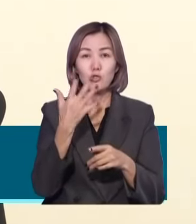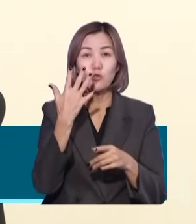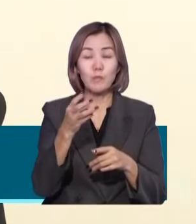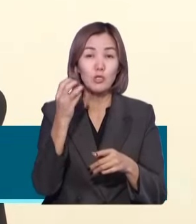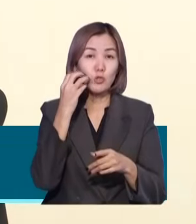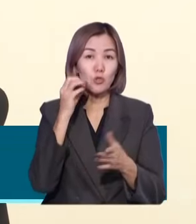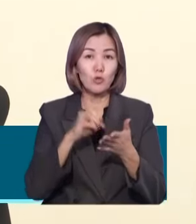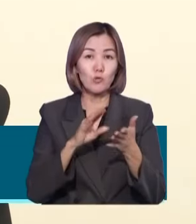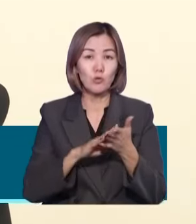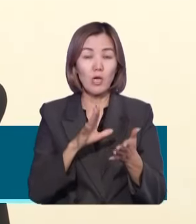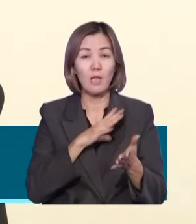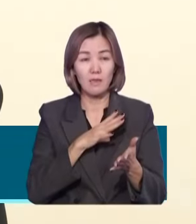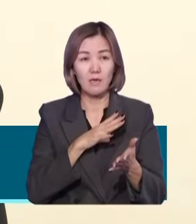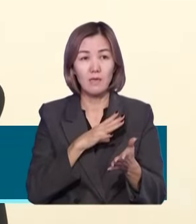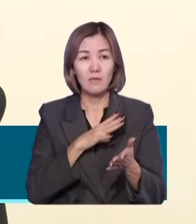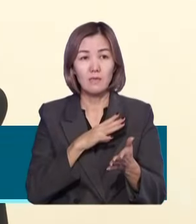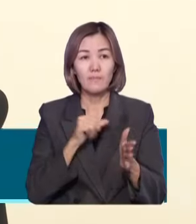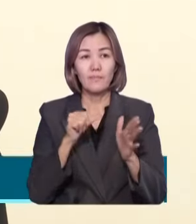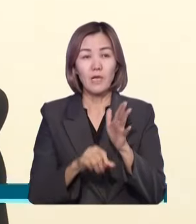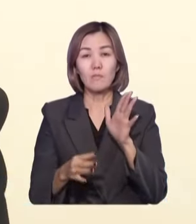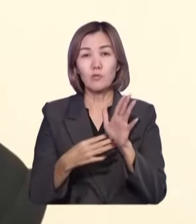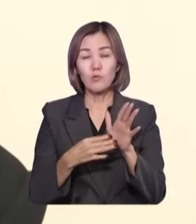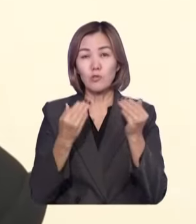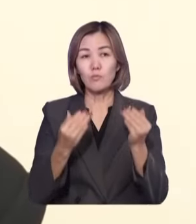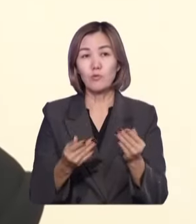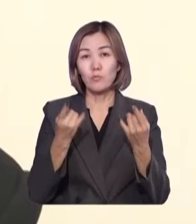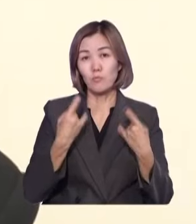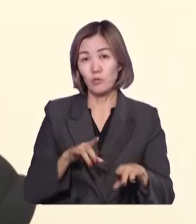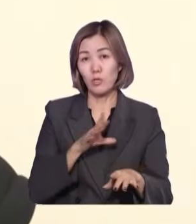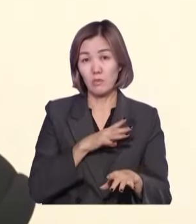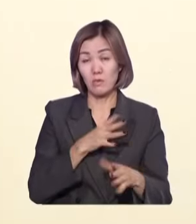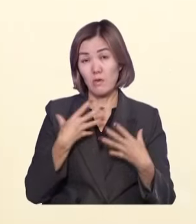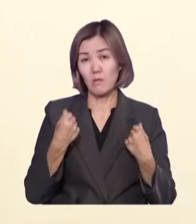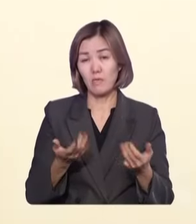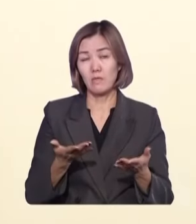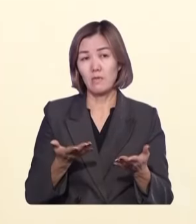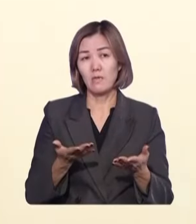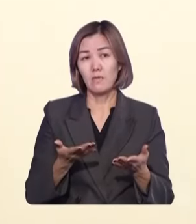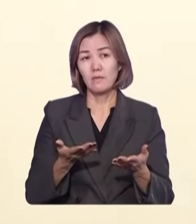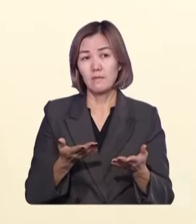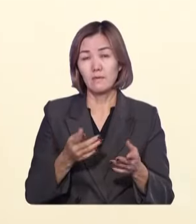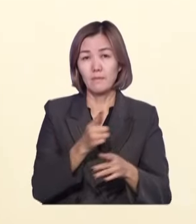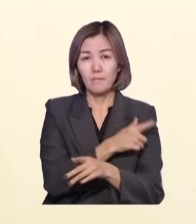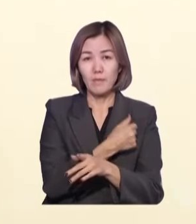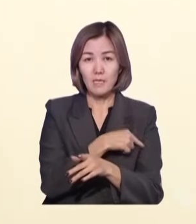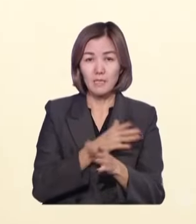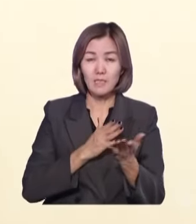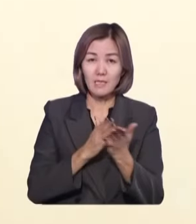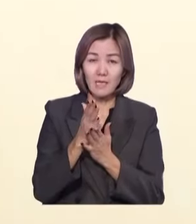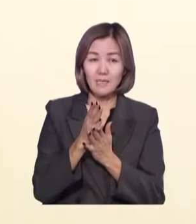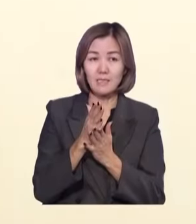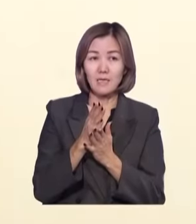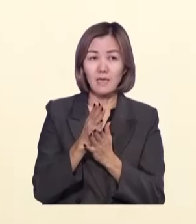жүктілікпен учетқа алынды. Оның ішінде 69-ы бүгінгі таңда босанды аман есен. Медицина саласындағы